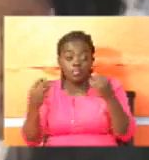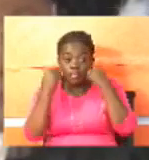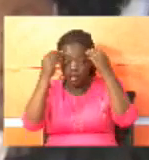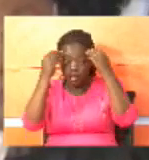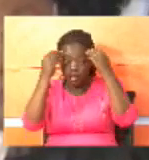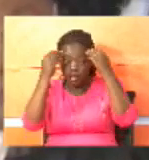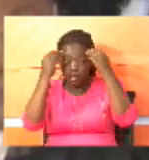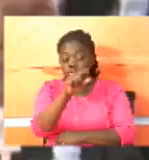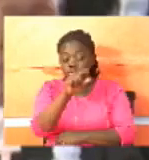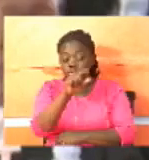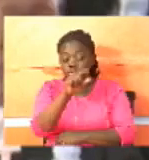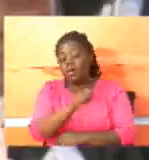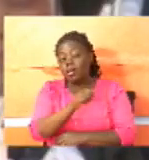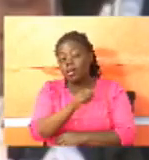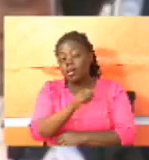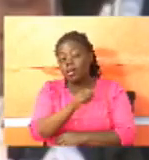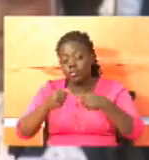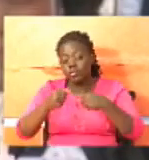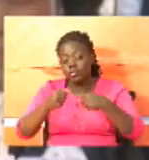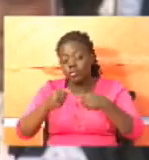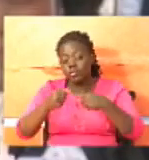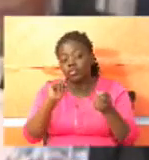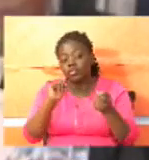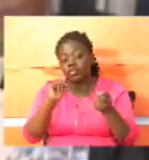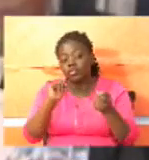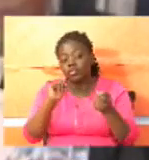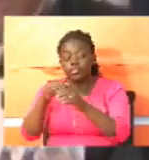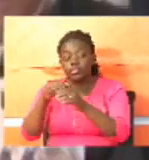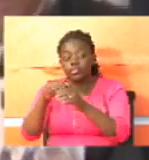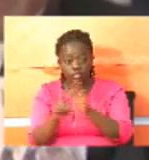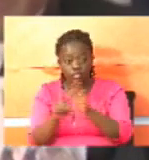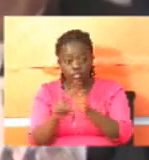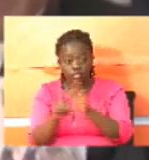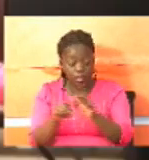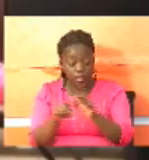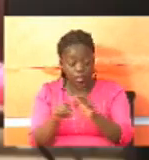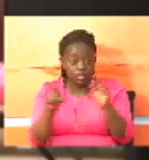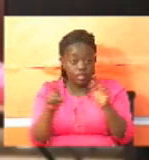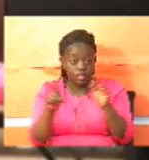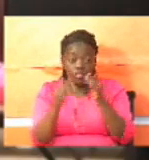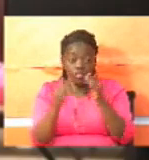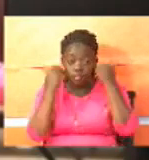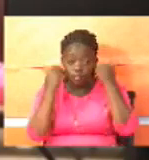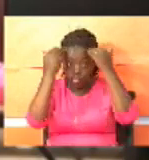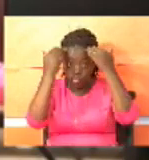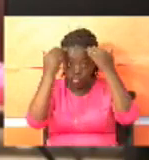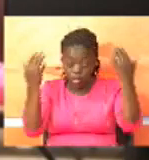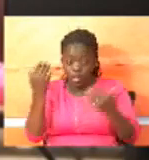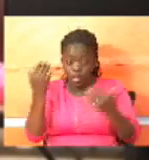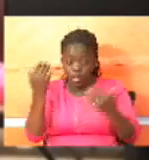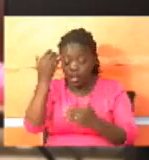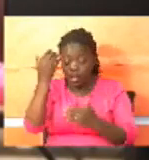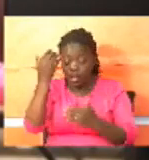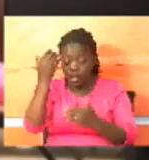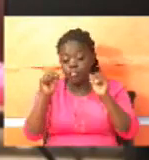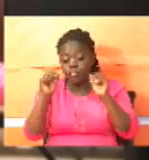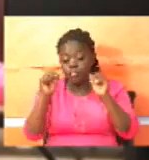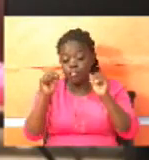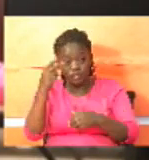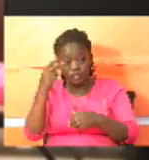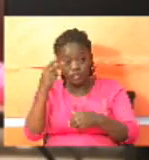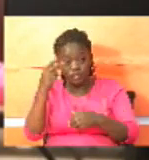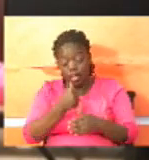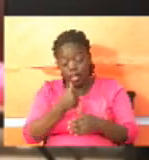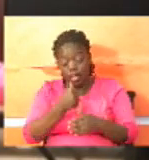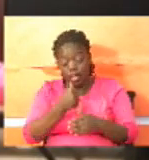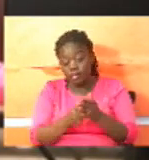n'agaana okukikola ng'agamba nti tebajja kukyusa mu mateeka. Mu tteeka lyesigedde amuzi Puliida yeena okulabikako mu maaso g'abalamuzi ateekwa okuba n'ebbaluwa emukkiriza okukola